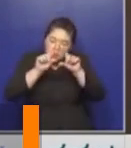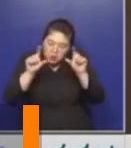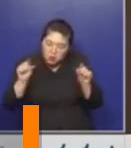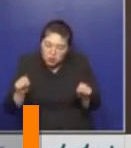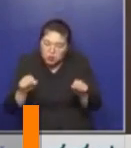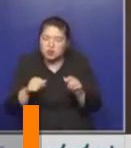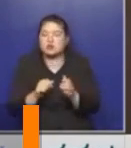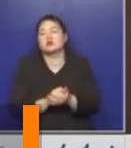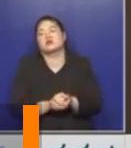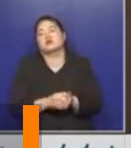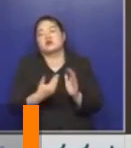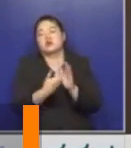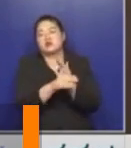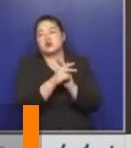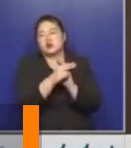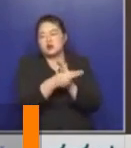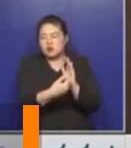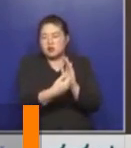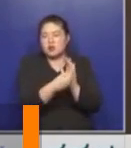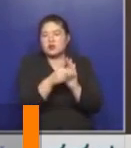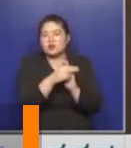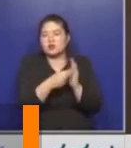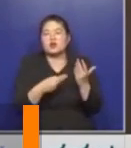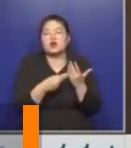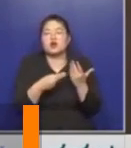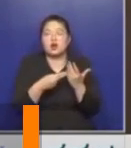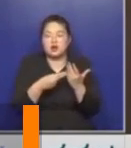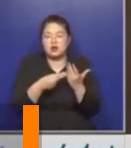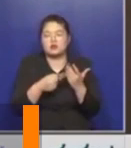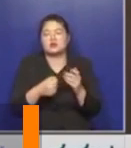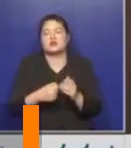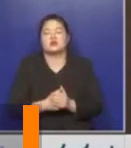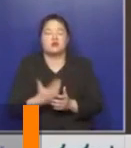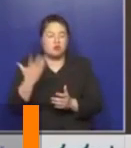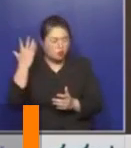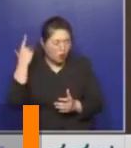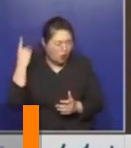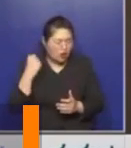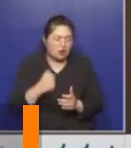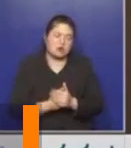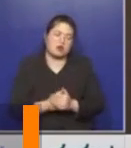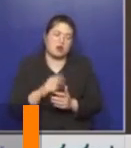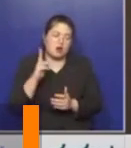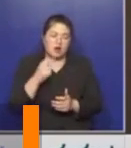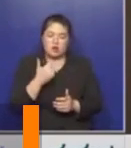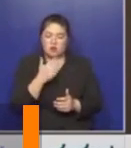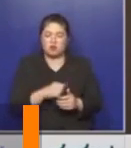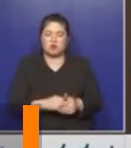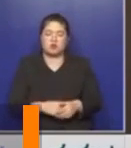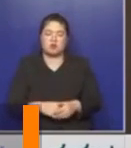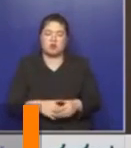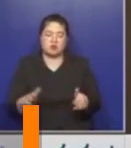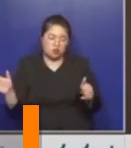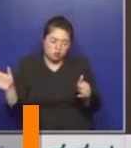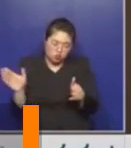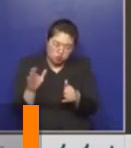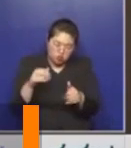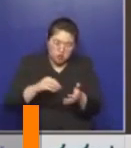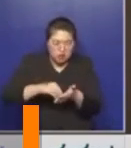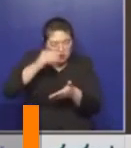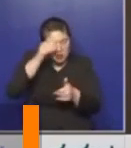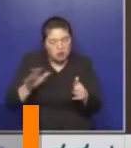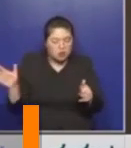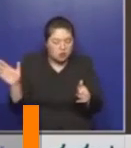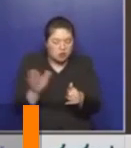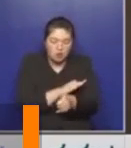หนองคายวิทยาคารเมื่อวานนี้เองครับเหตุการณ์แบบนี้ทำไมยังเกิดขึ้นมีการตบหัวนักเรียนเรื่อง